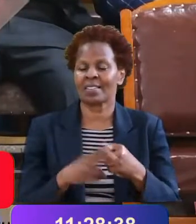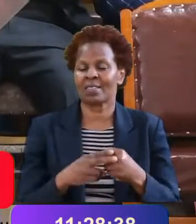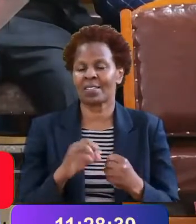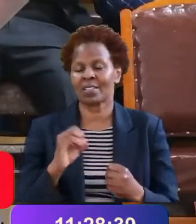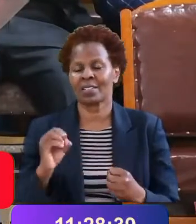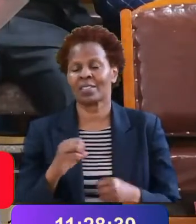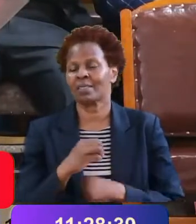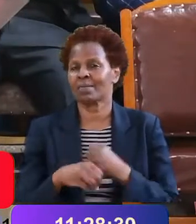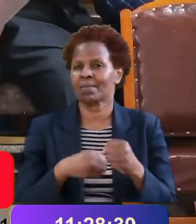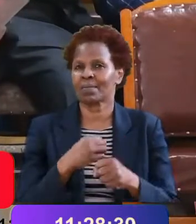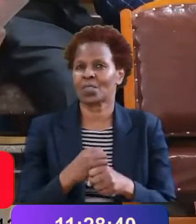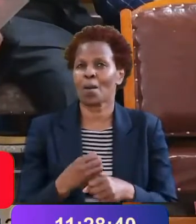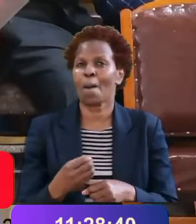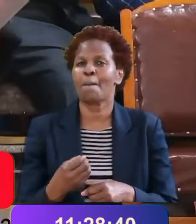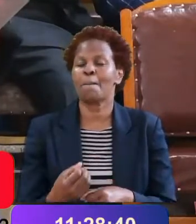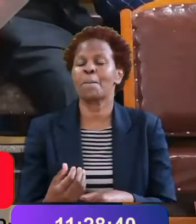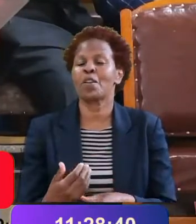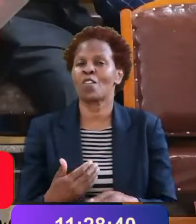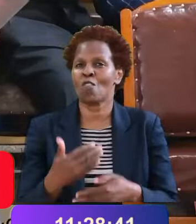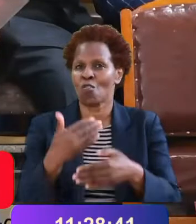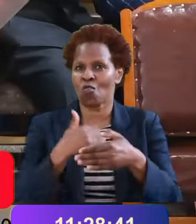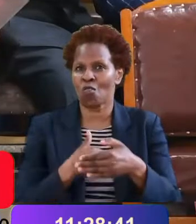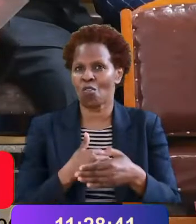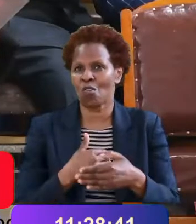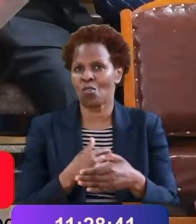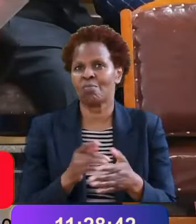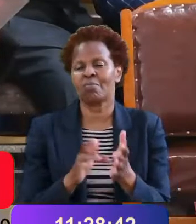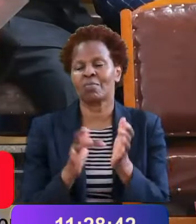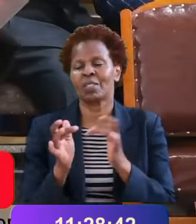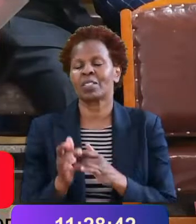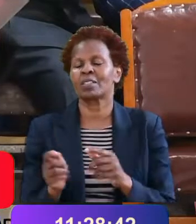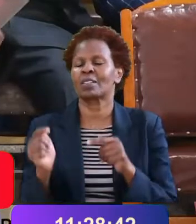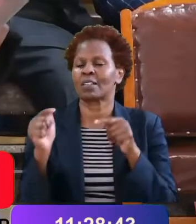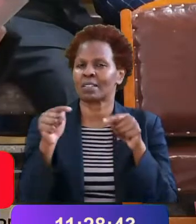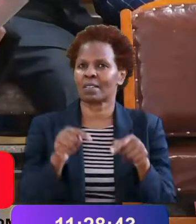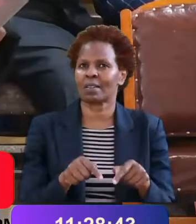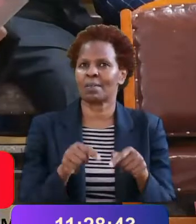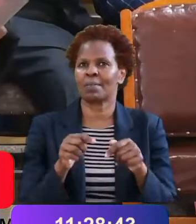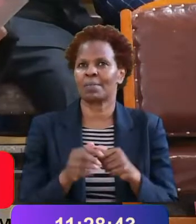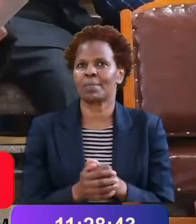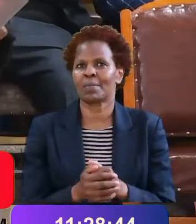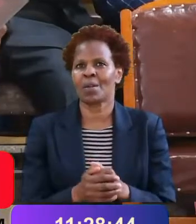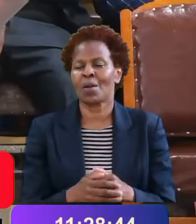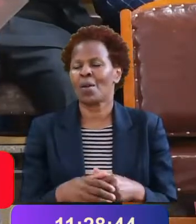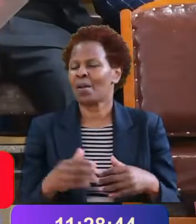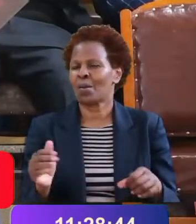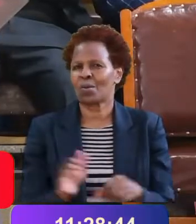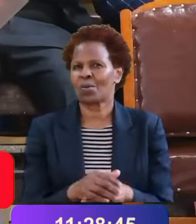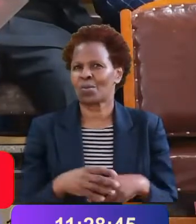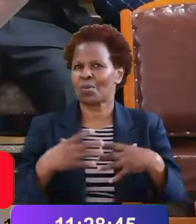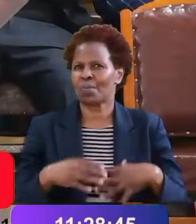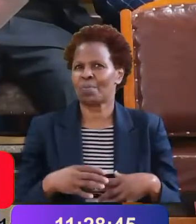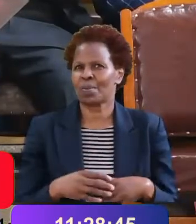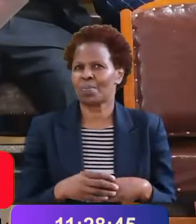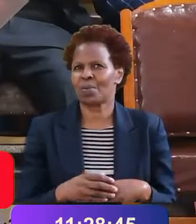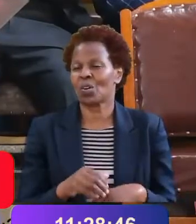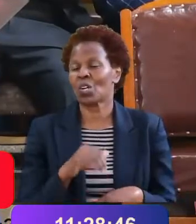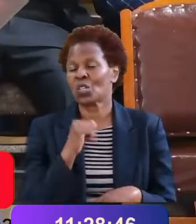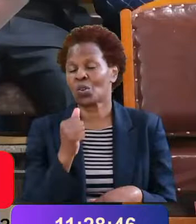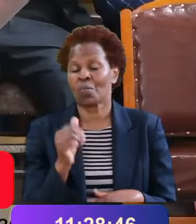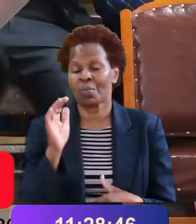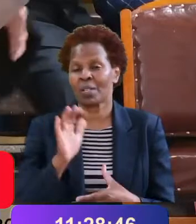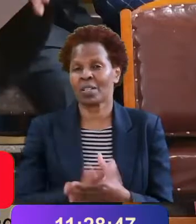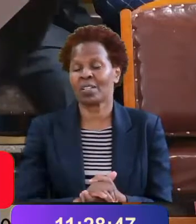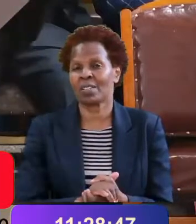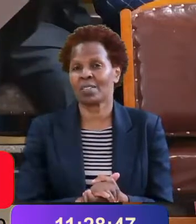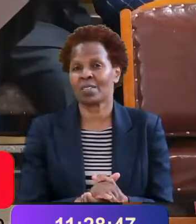years kabla ya kuja kwa Bwana Yesu Kristo. Kuna watu hawaamini kama hawa wana wa Israeli